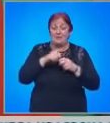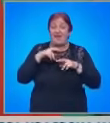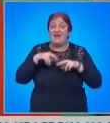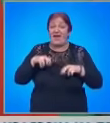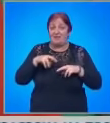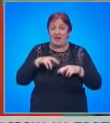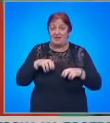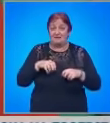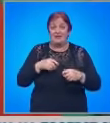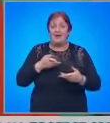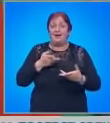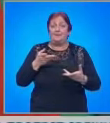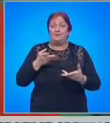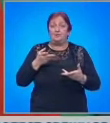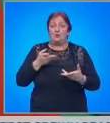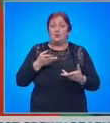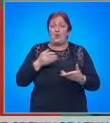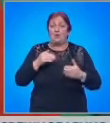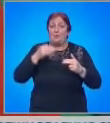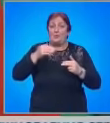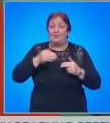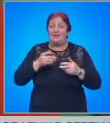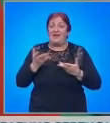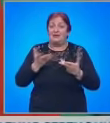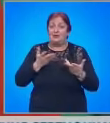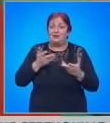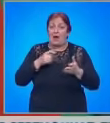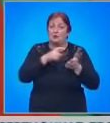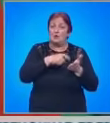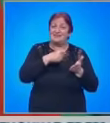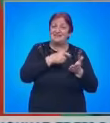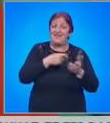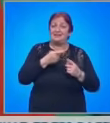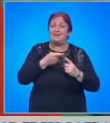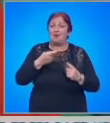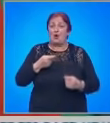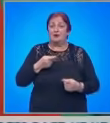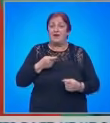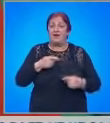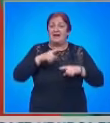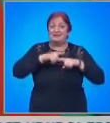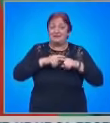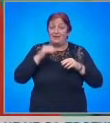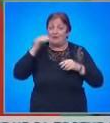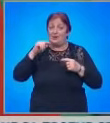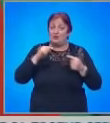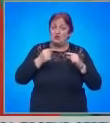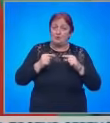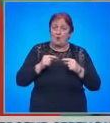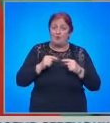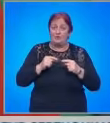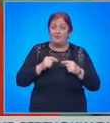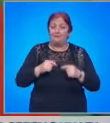анализ, кои актове биха били евентуално засегнати от съдебни бъдещи спорове.